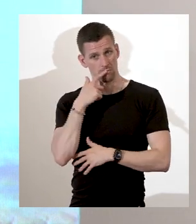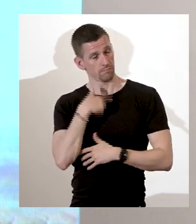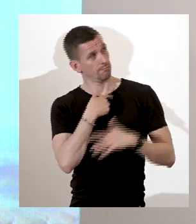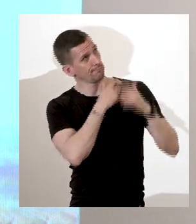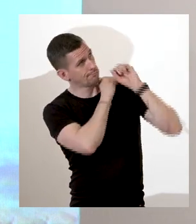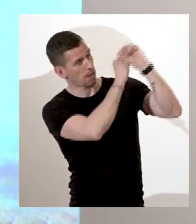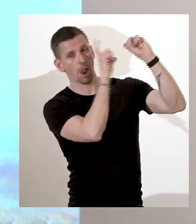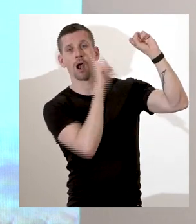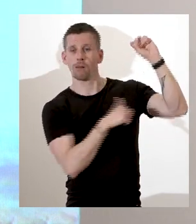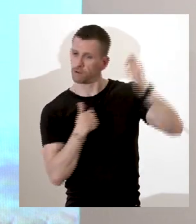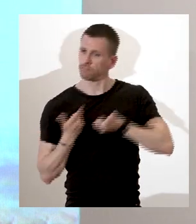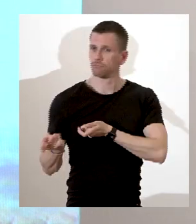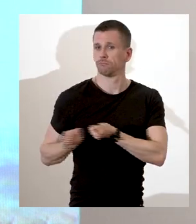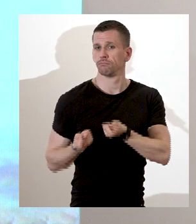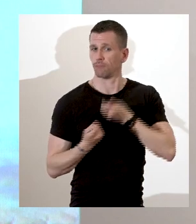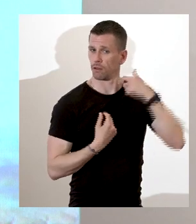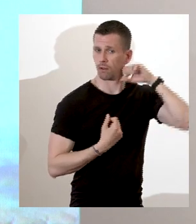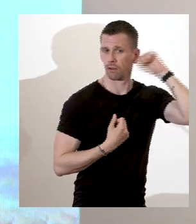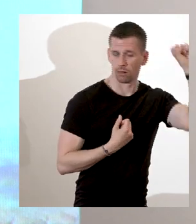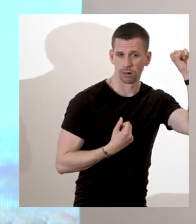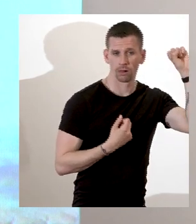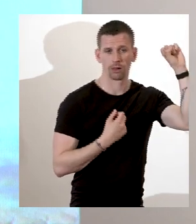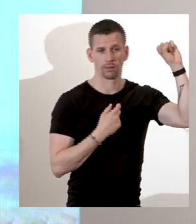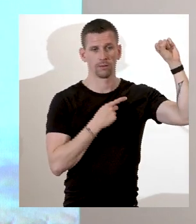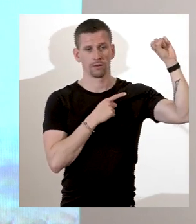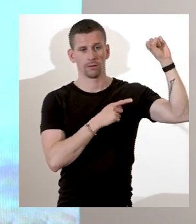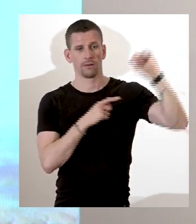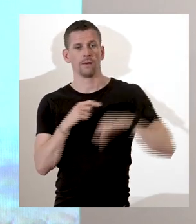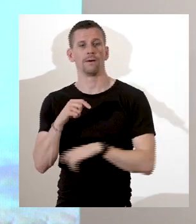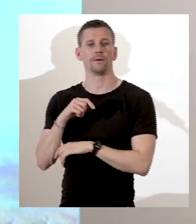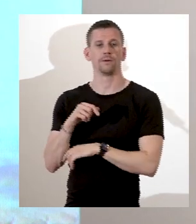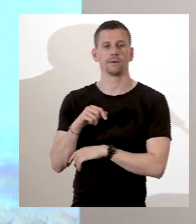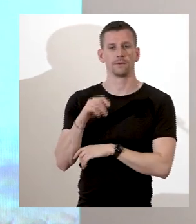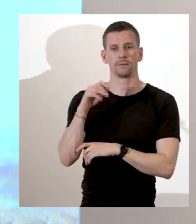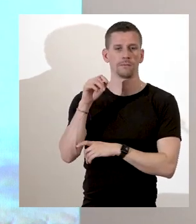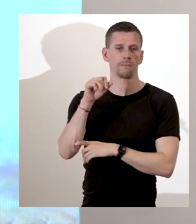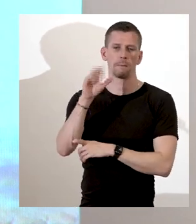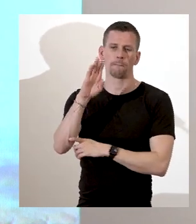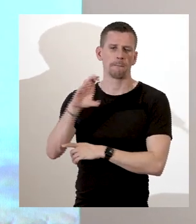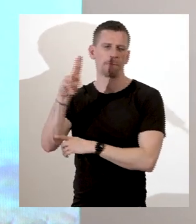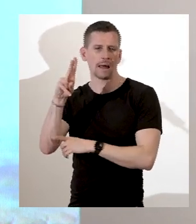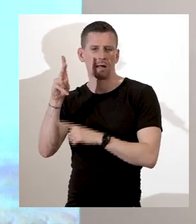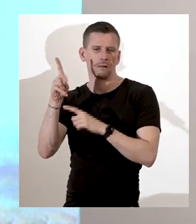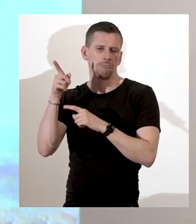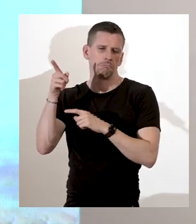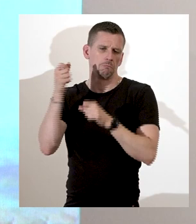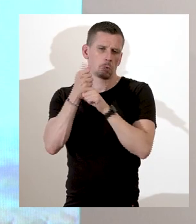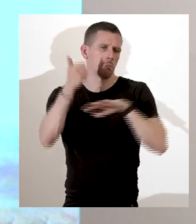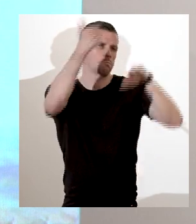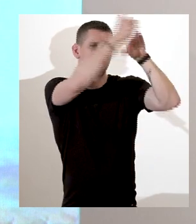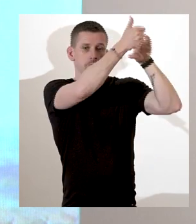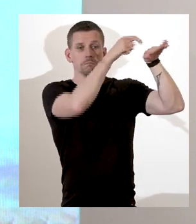Bey, qui règne entre 1837 et 1855, est connu pour son action